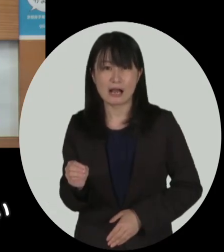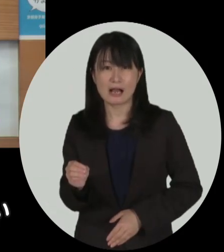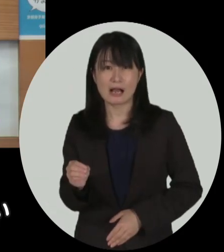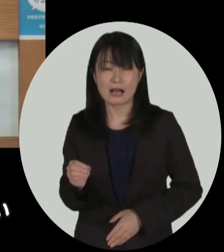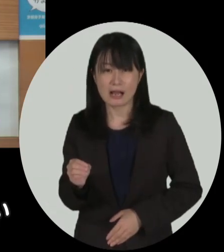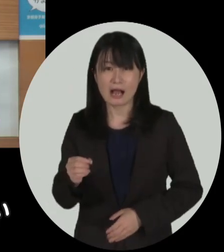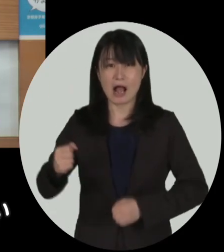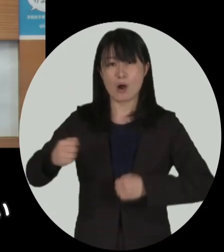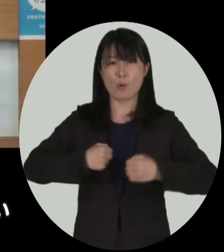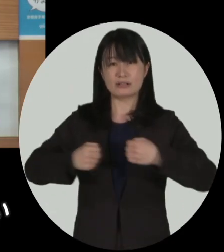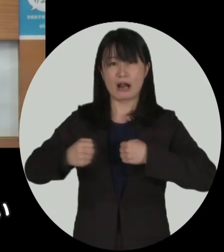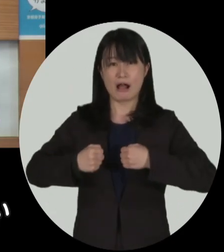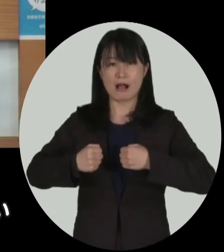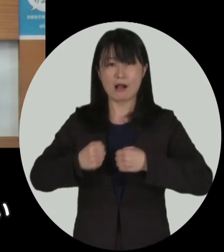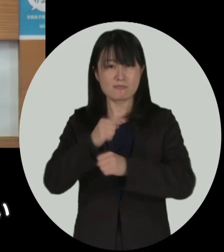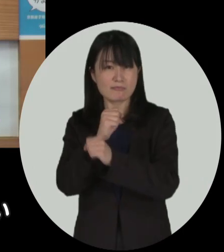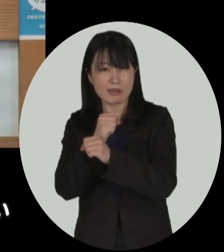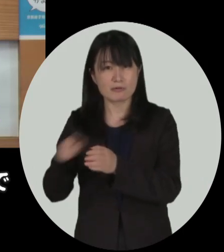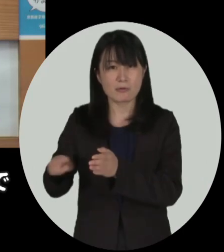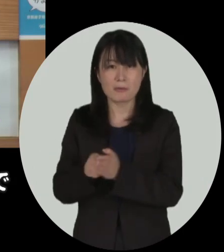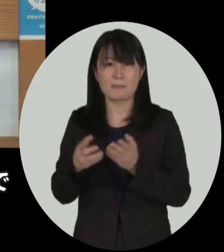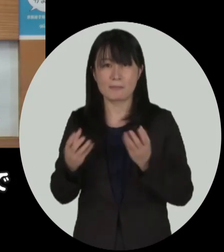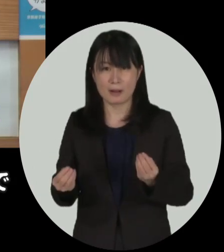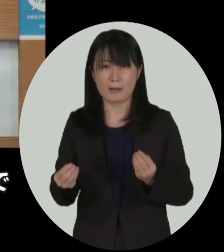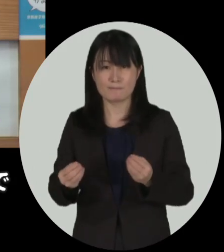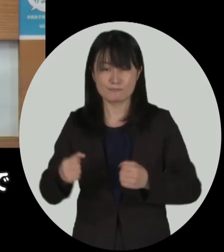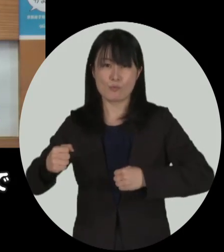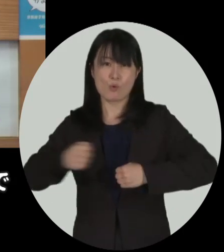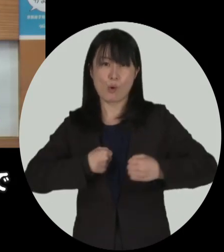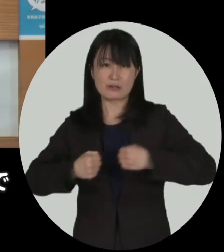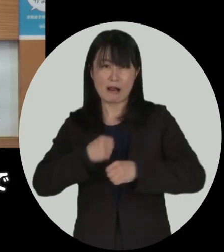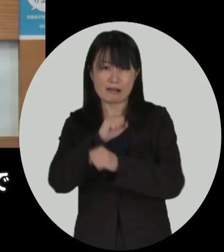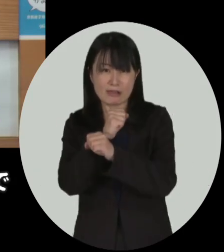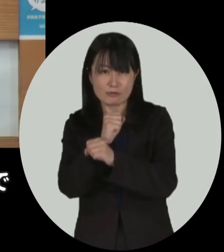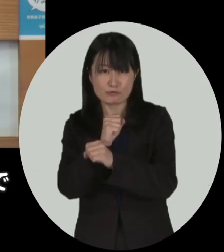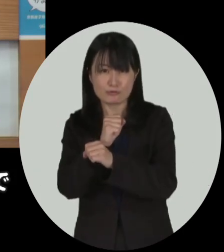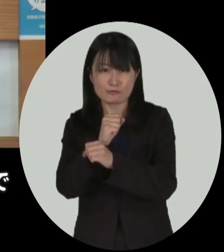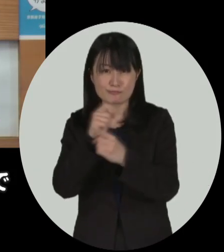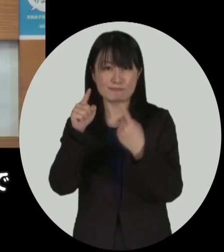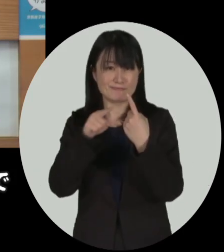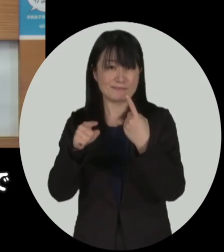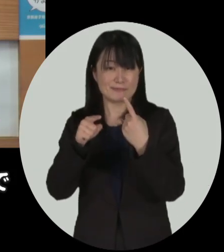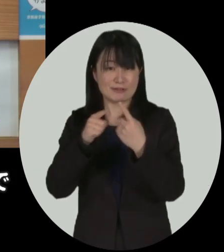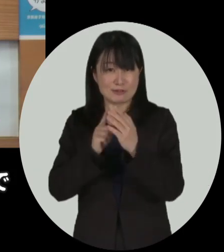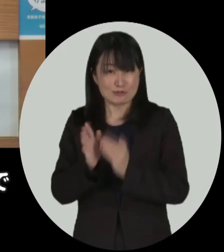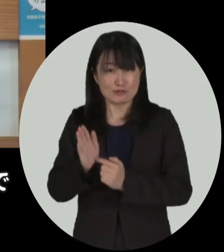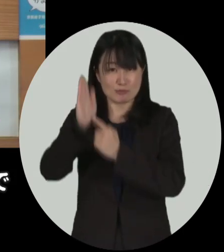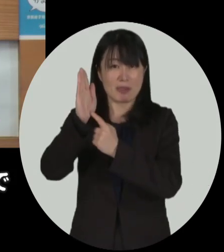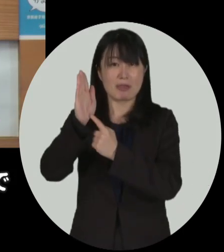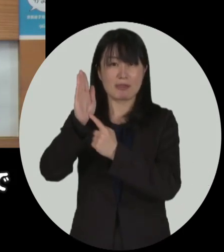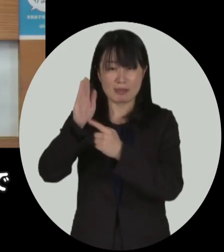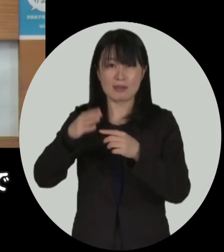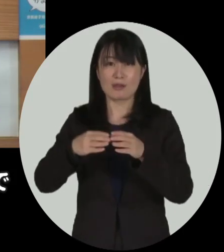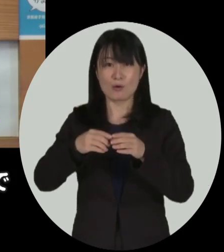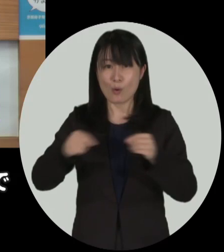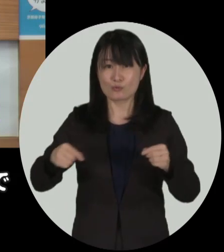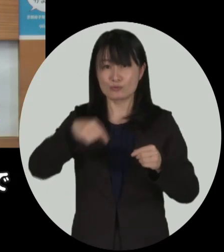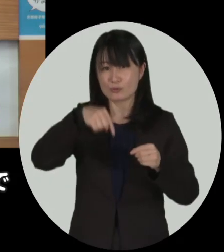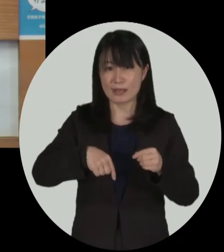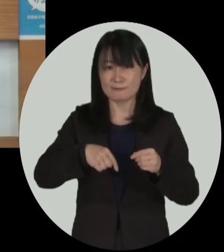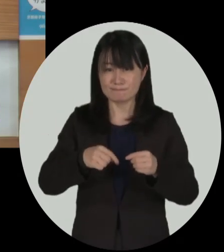社会生態学的研究を行いゴリラ研究の第一人者として国内外で高く評価されています